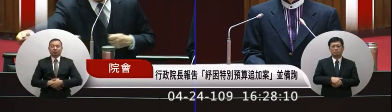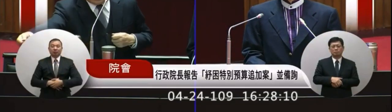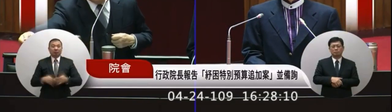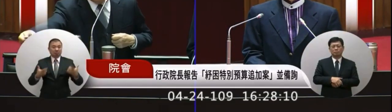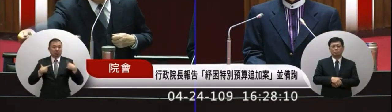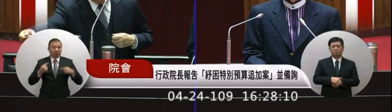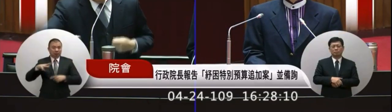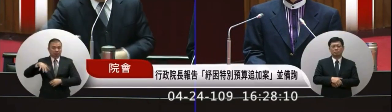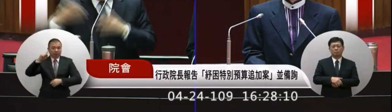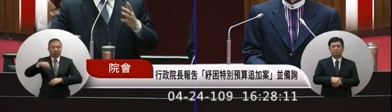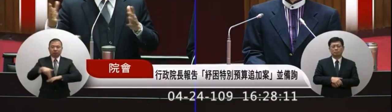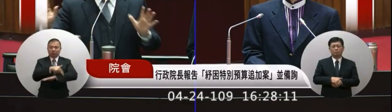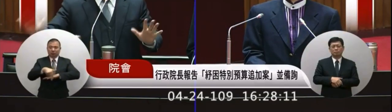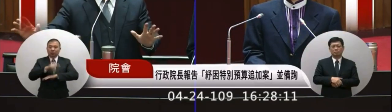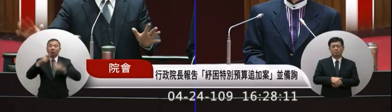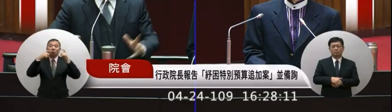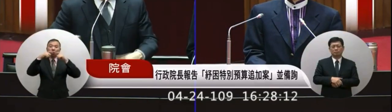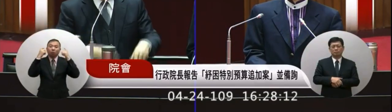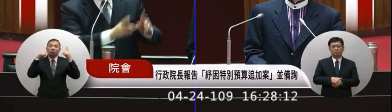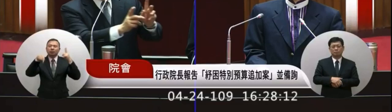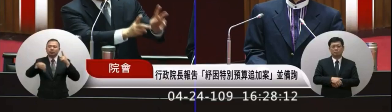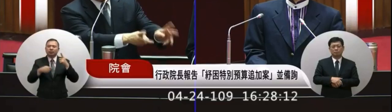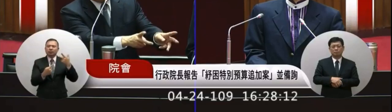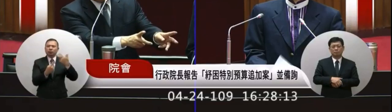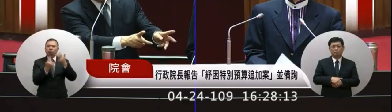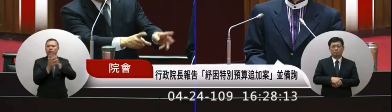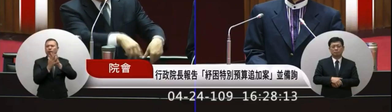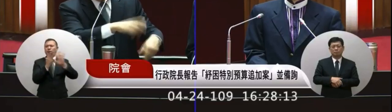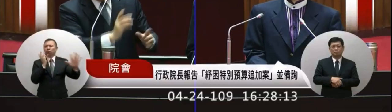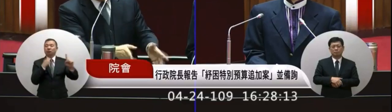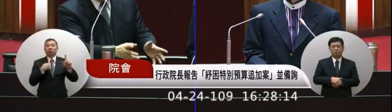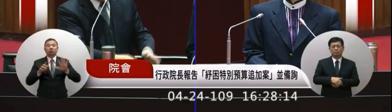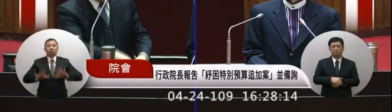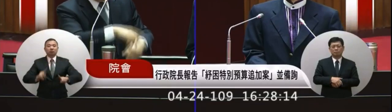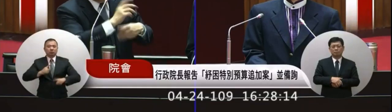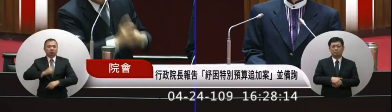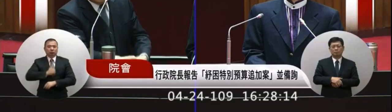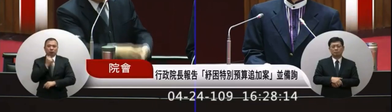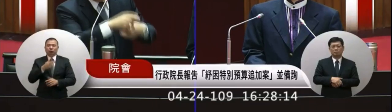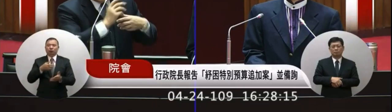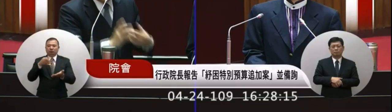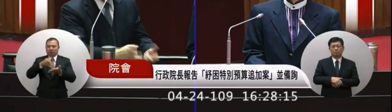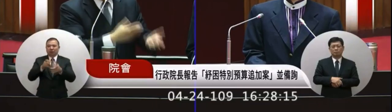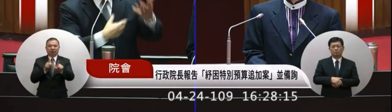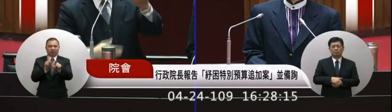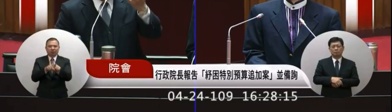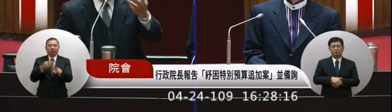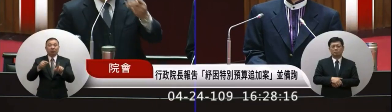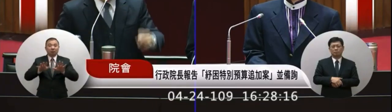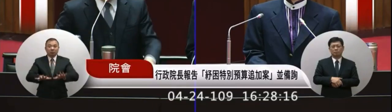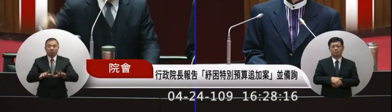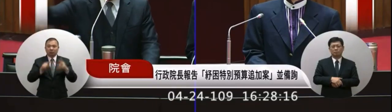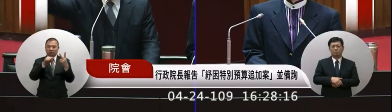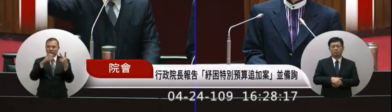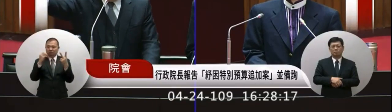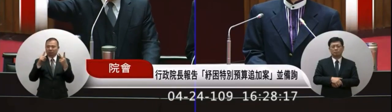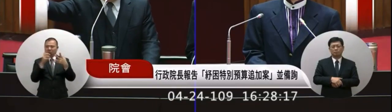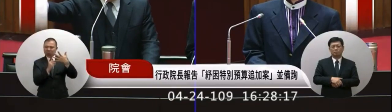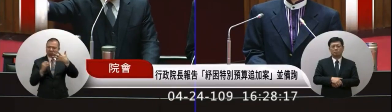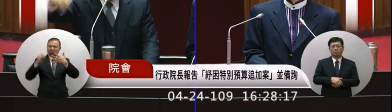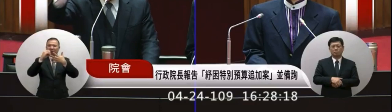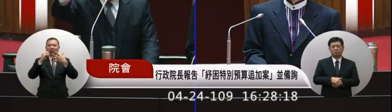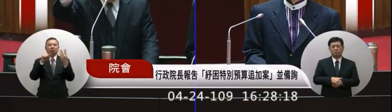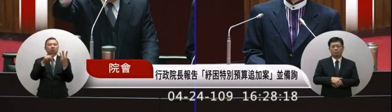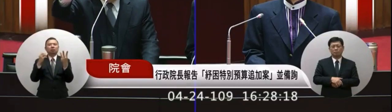开始是超商，后来，感觉即摆有实名制，即摆实名制一二点零，即摆来到三点零啦，